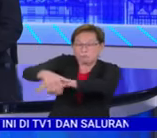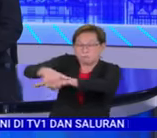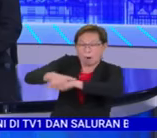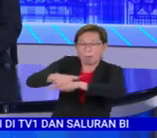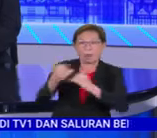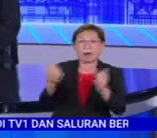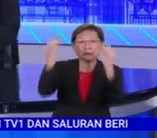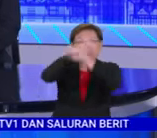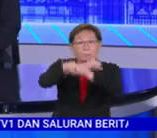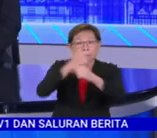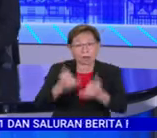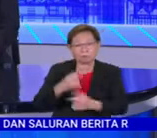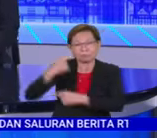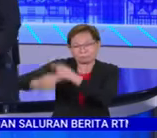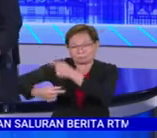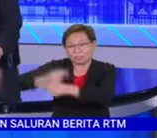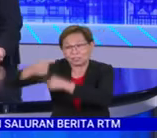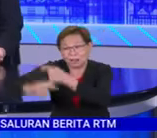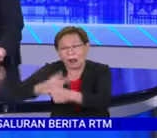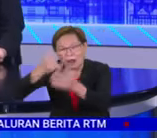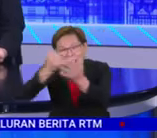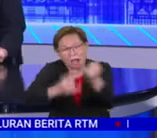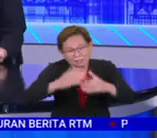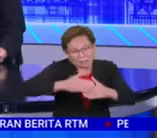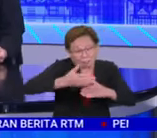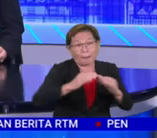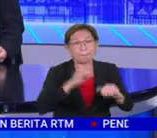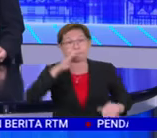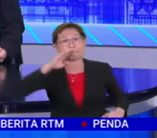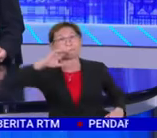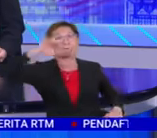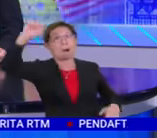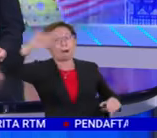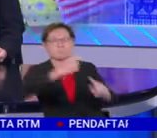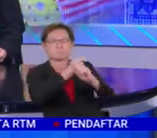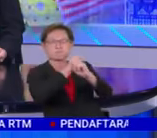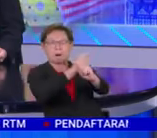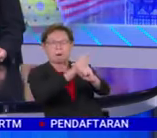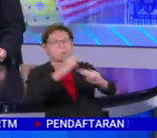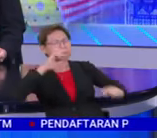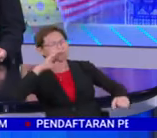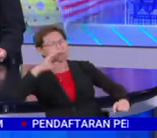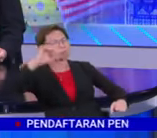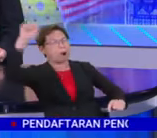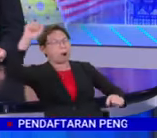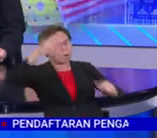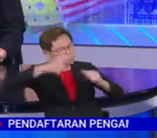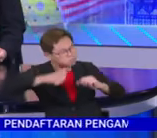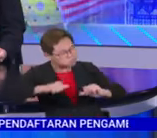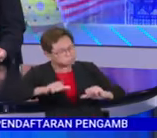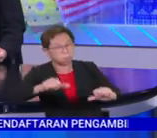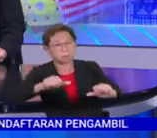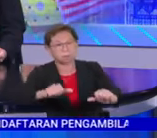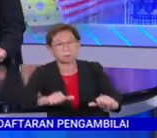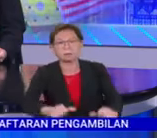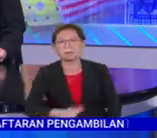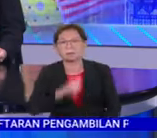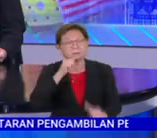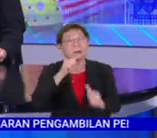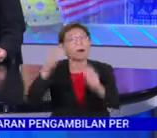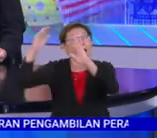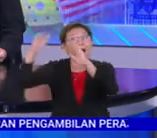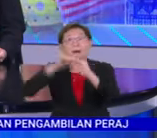dihadapi generasi yang lahir pasca kemerdekaan ialah mempertahankan kemerdekaan itu sendiri. Ya, agar tidak